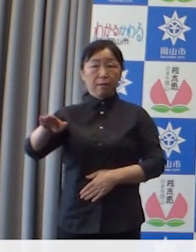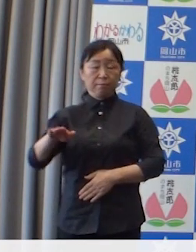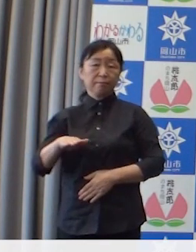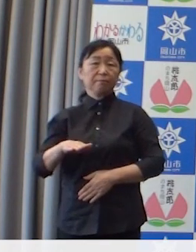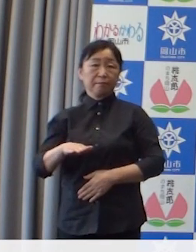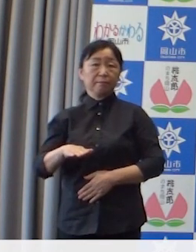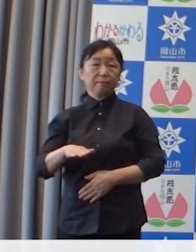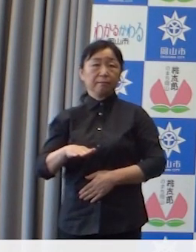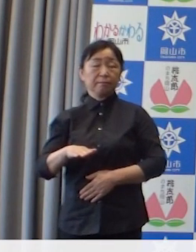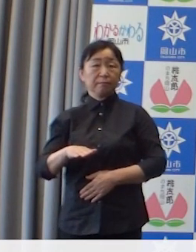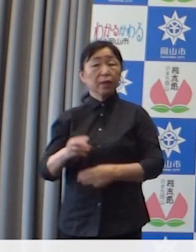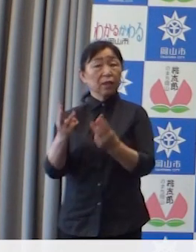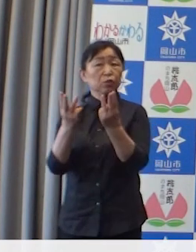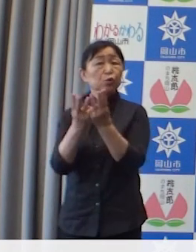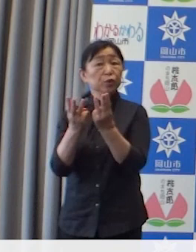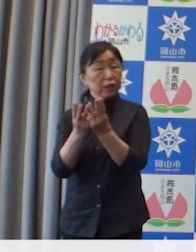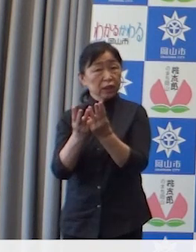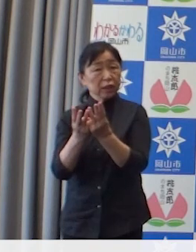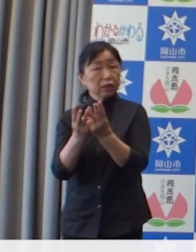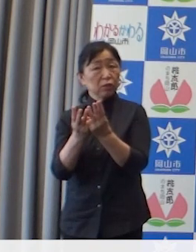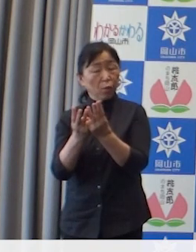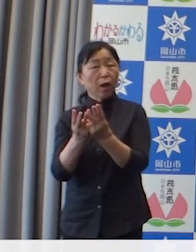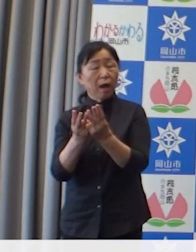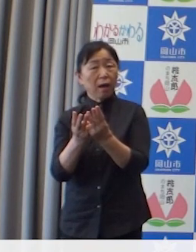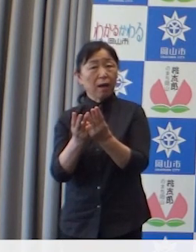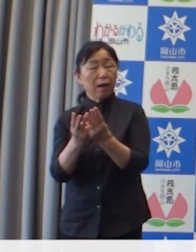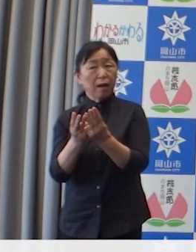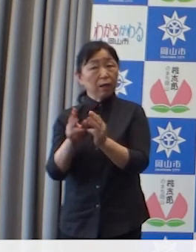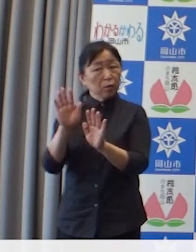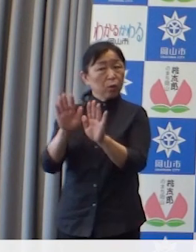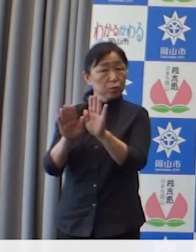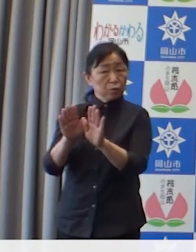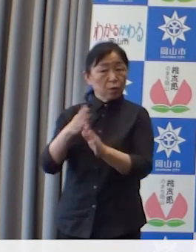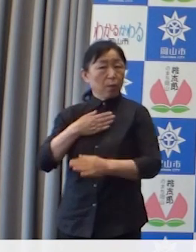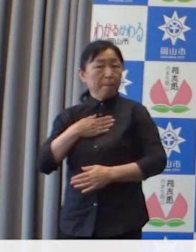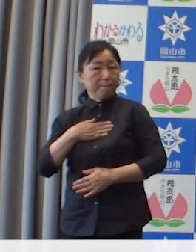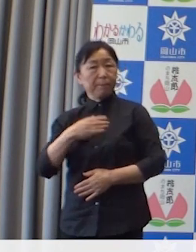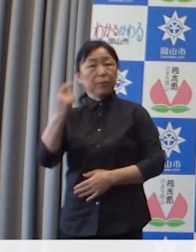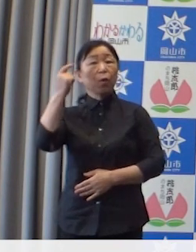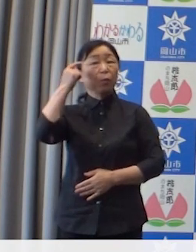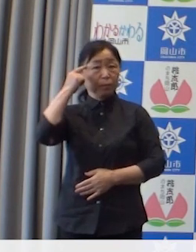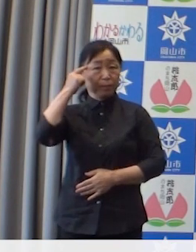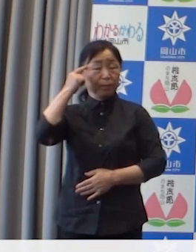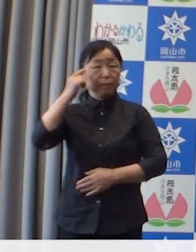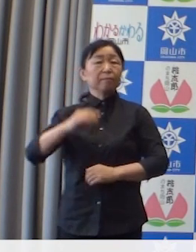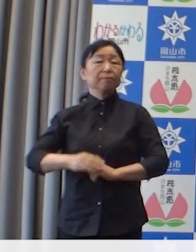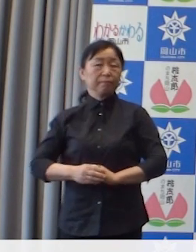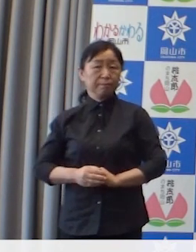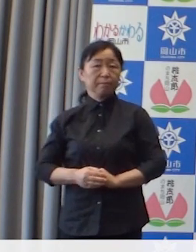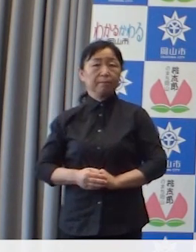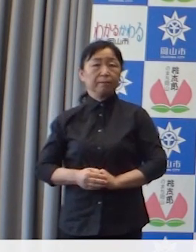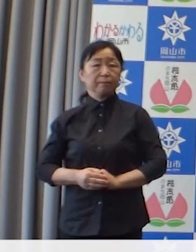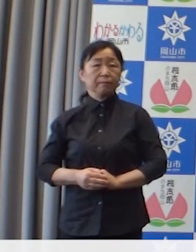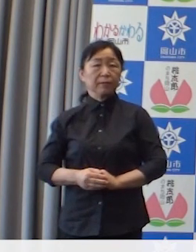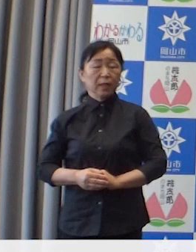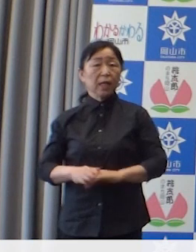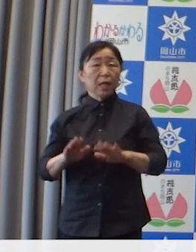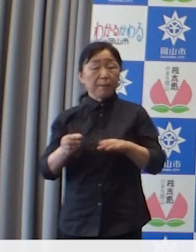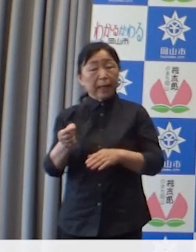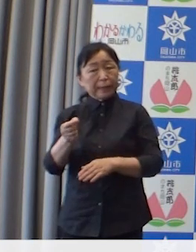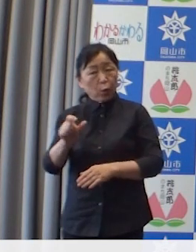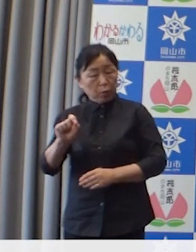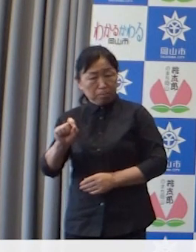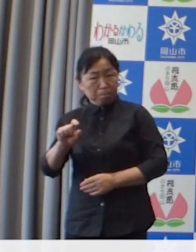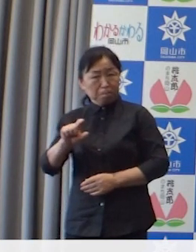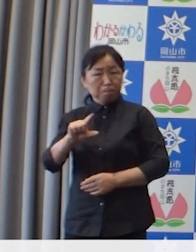方も数字ないしは肌感覚で分かっておられるんじゃないかと思いますが、少し増加傾